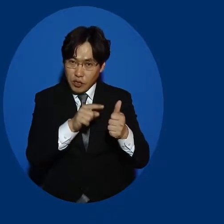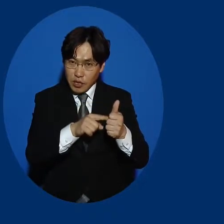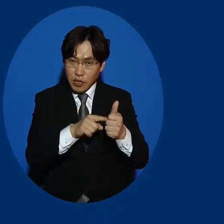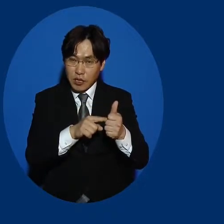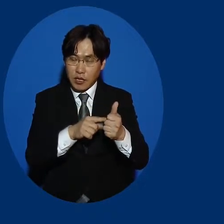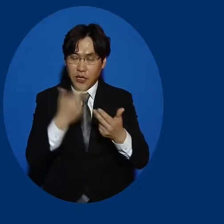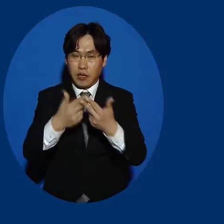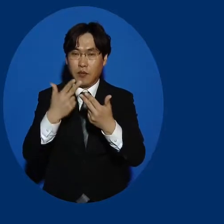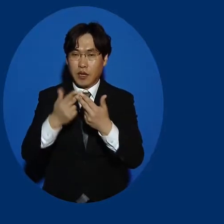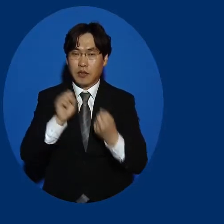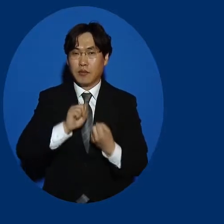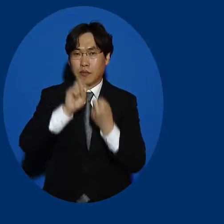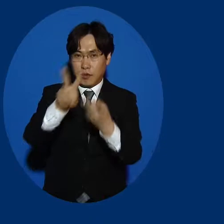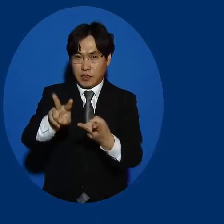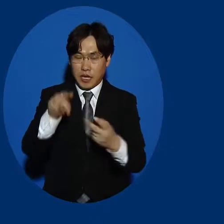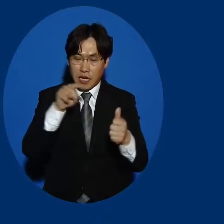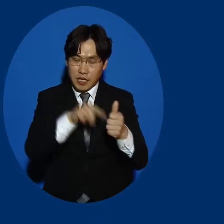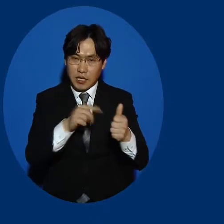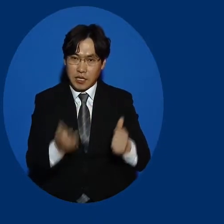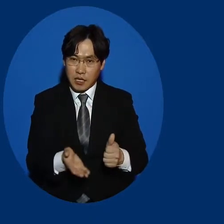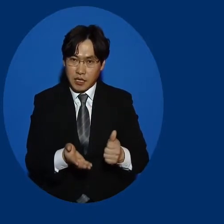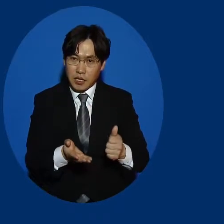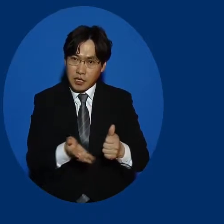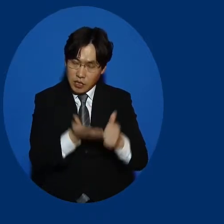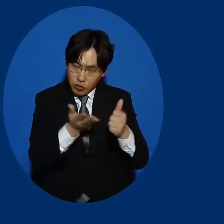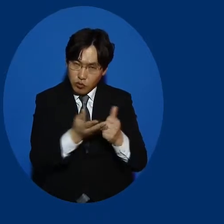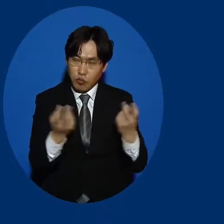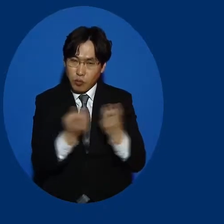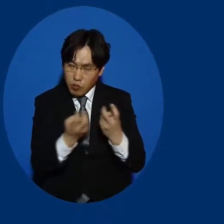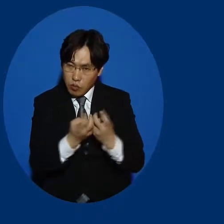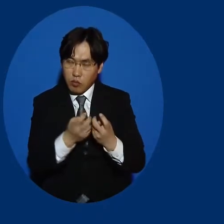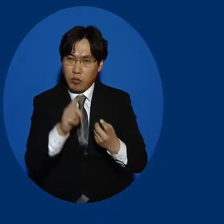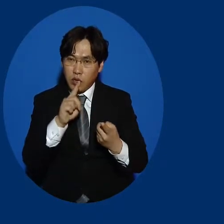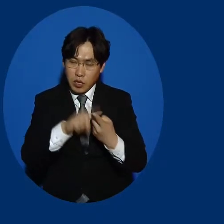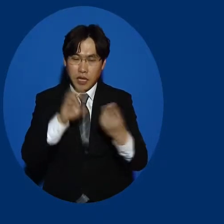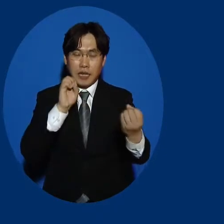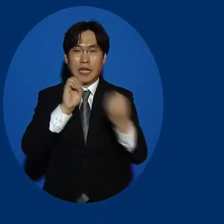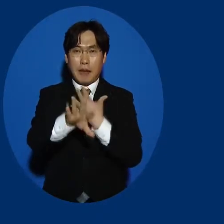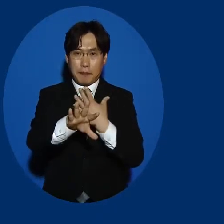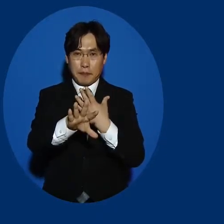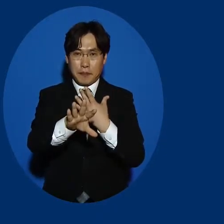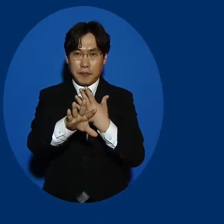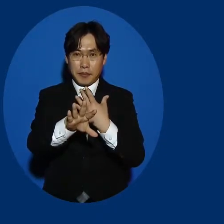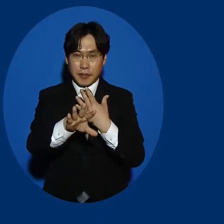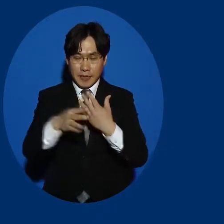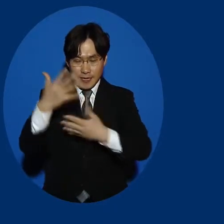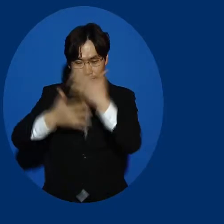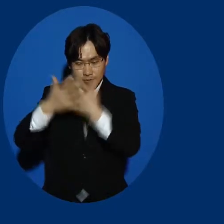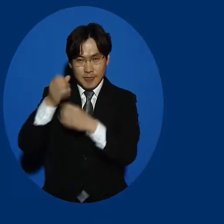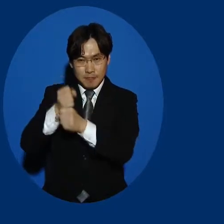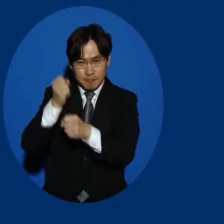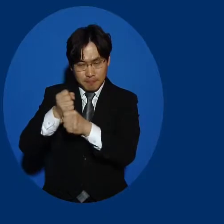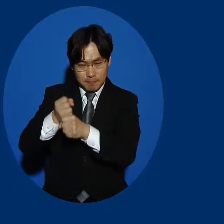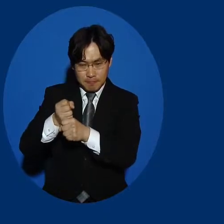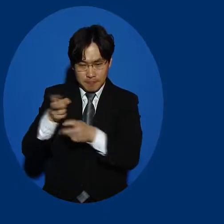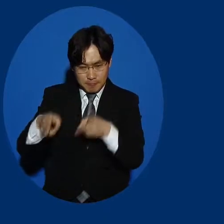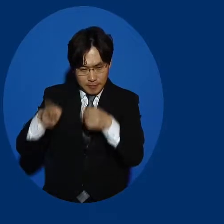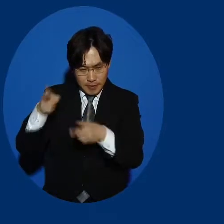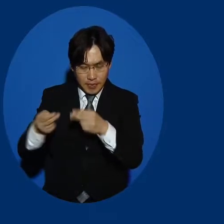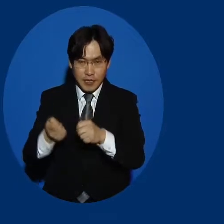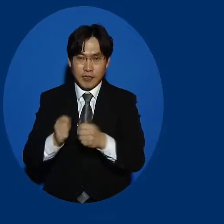메시지를 보내요. 자기가 이 아이를 어떻게 키울 수 있을까요? 그 답장을 협회에서 영상으로 보낸 겁니다. Il